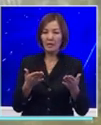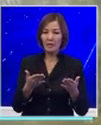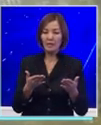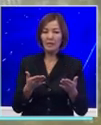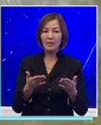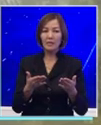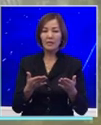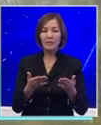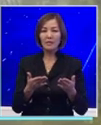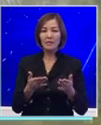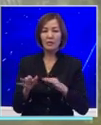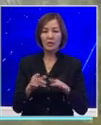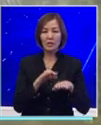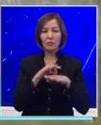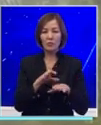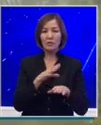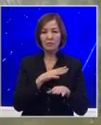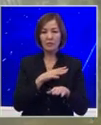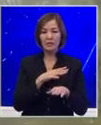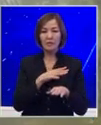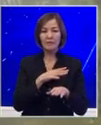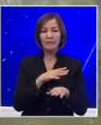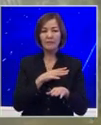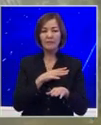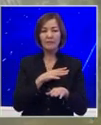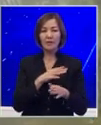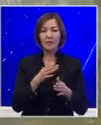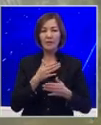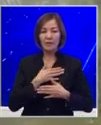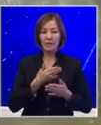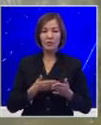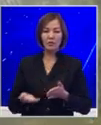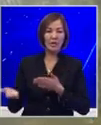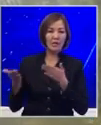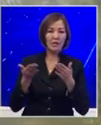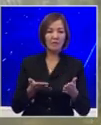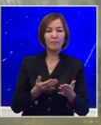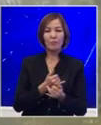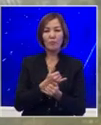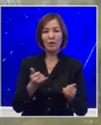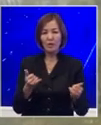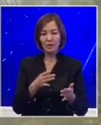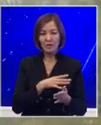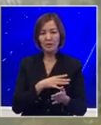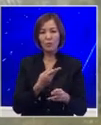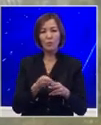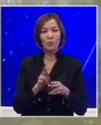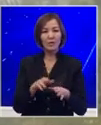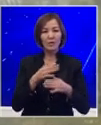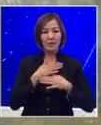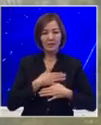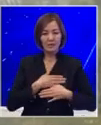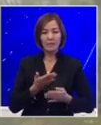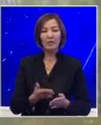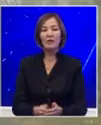міне іс-шаралар өткізіліп жатыр. Соған міне шақырып, міне қонақжайлық көрсетіп жатыр. Өте